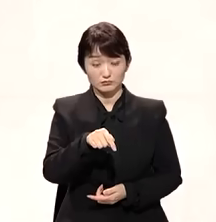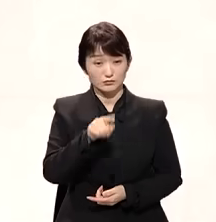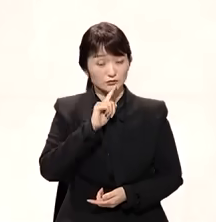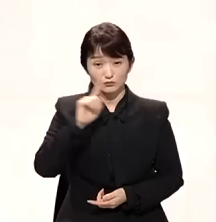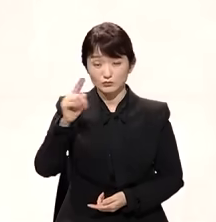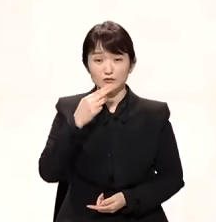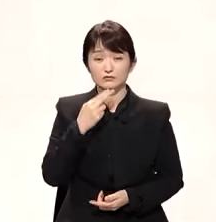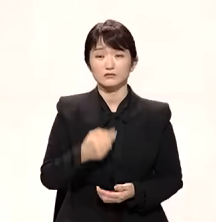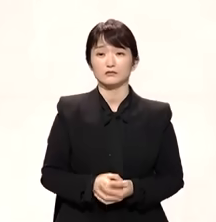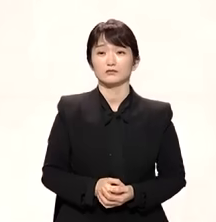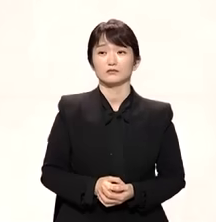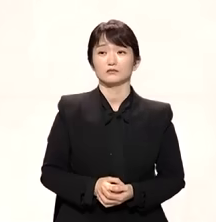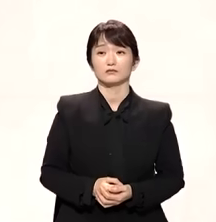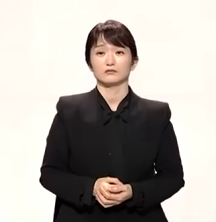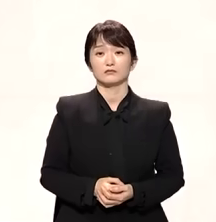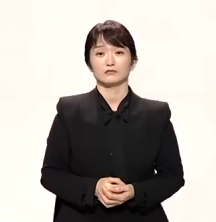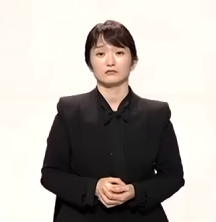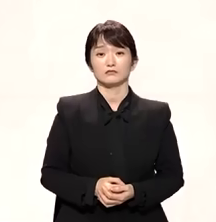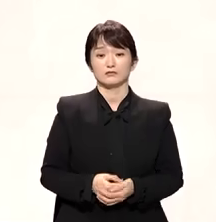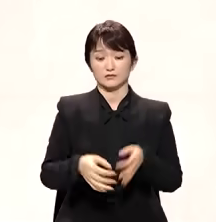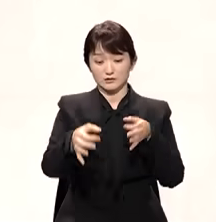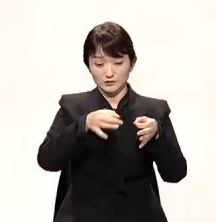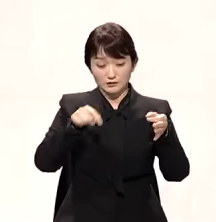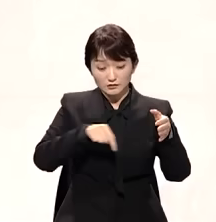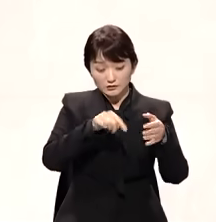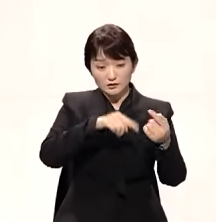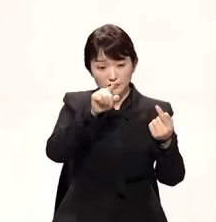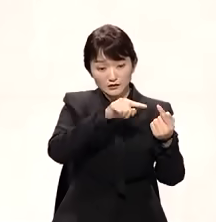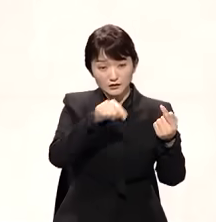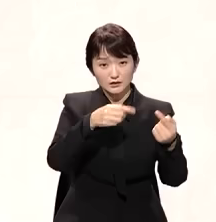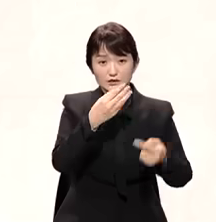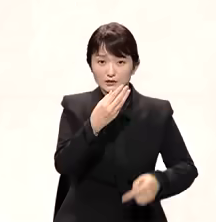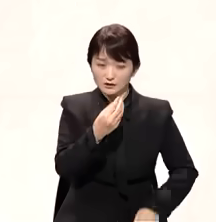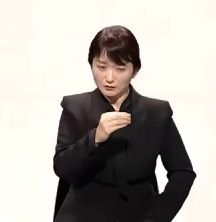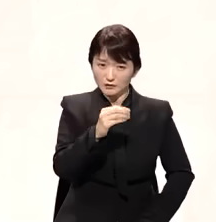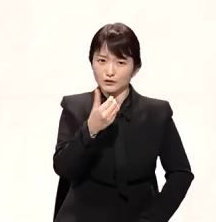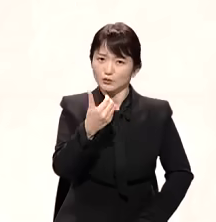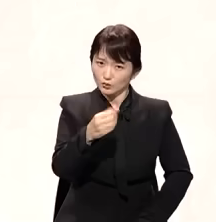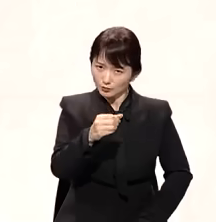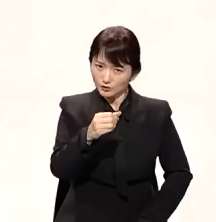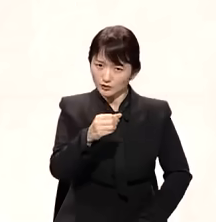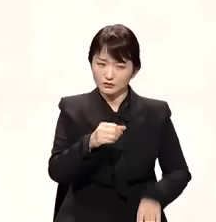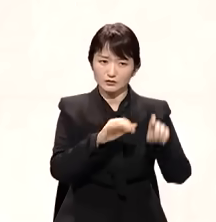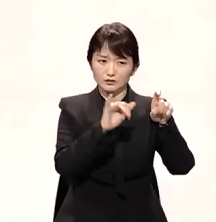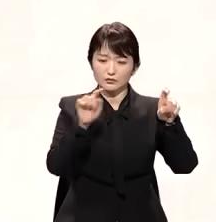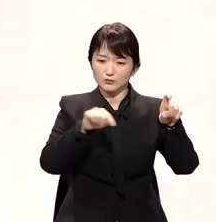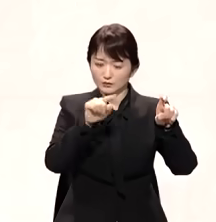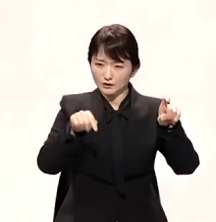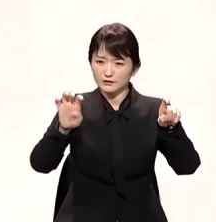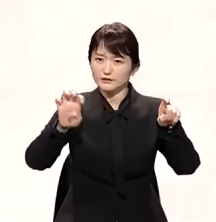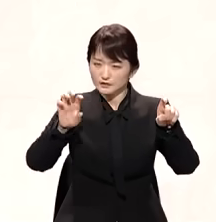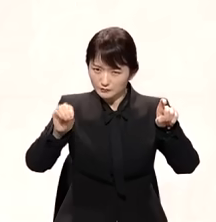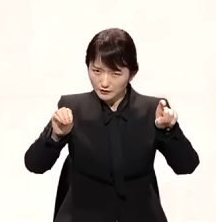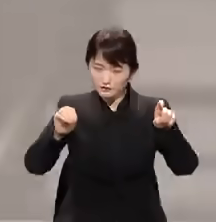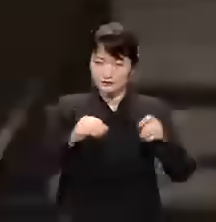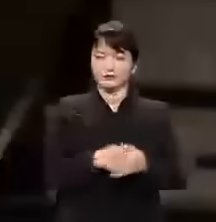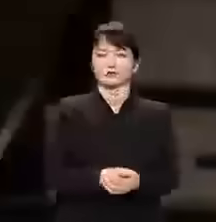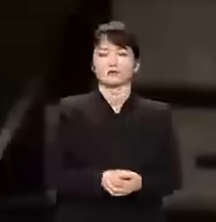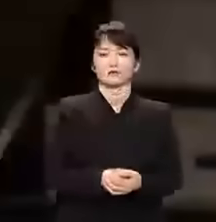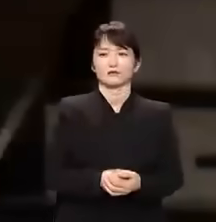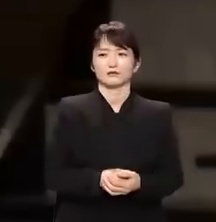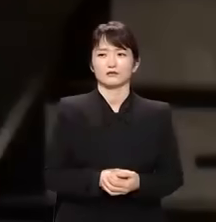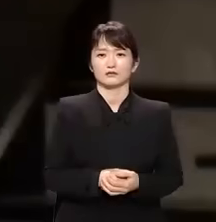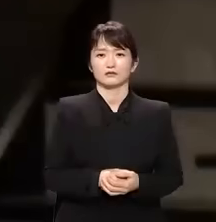회집은 1인당 4만 원 5만 원 7만 원 그러니까 4만 원짜리 시키고 열명이면 40만 원 5만 원 째면 50만 원 이렇게 되는